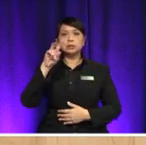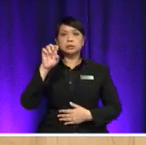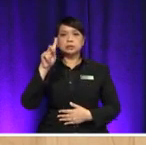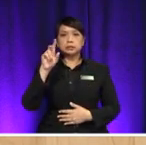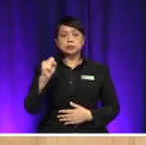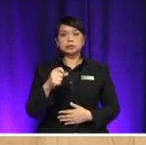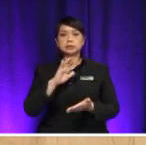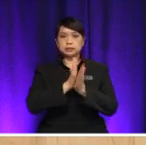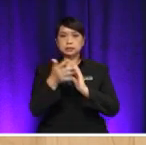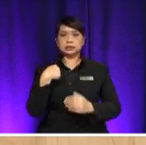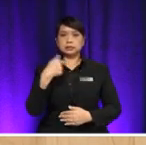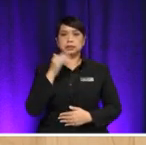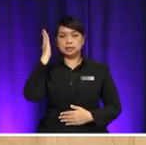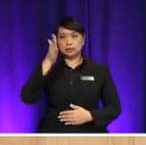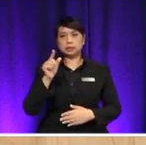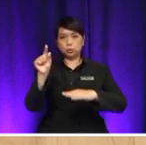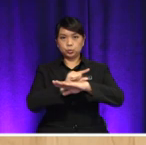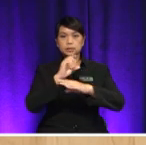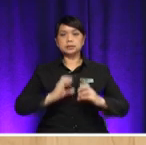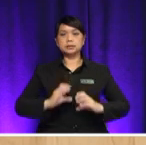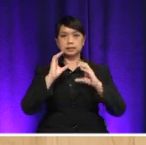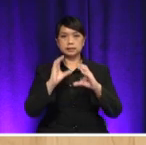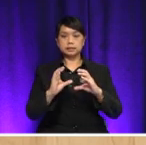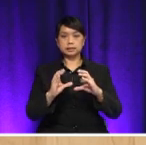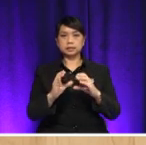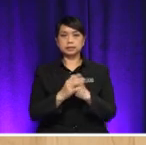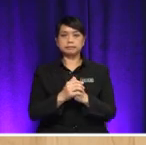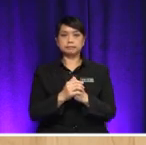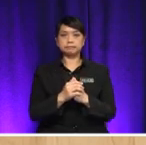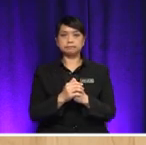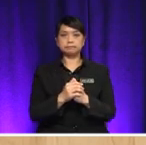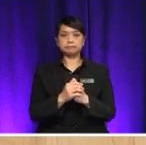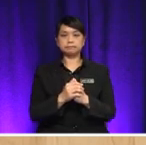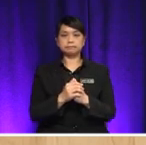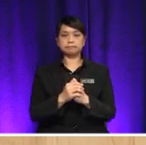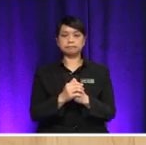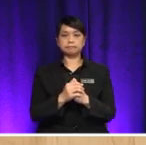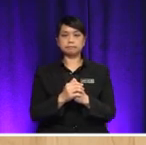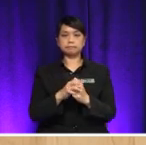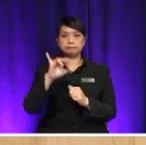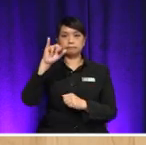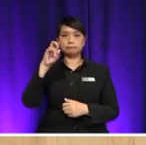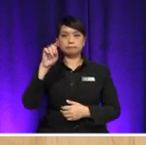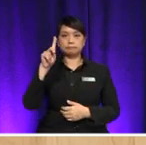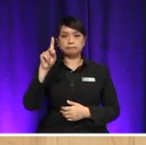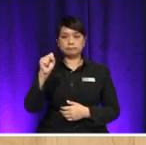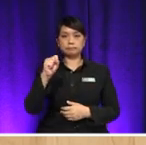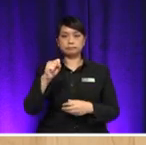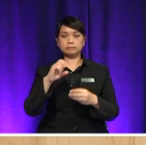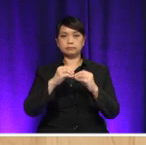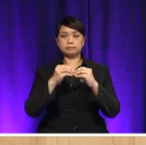jadi kita akan guna kaidah petualangan yaitu indeks harga pada tahun 2018